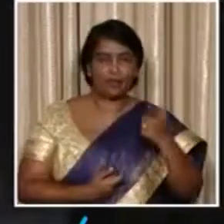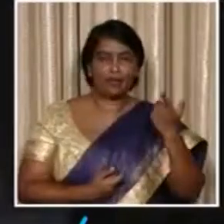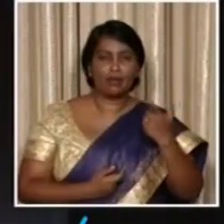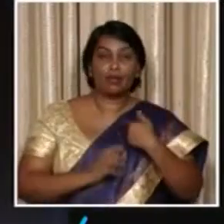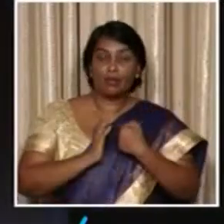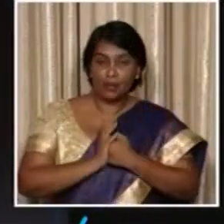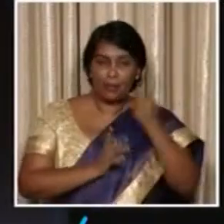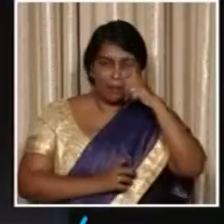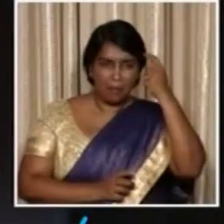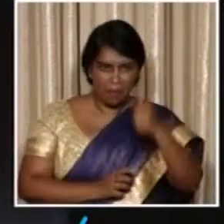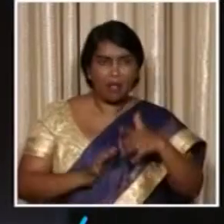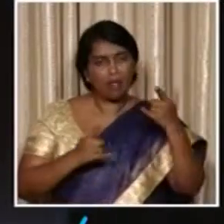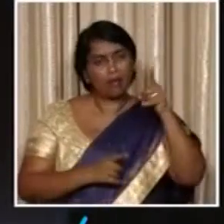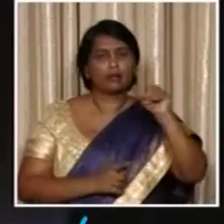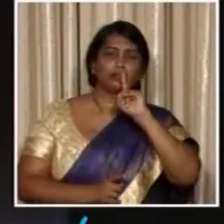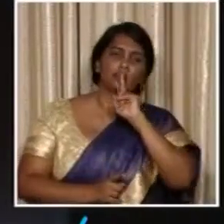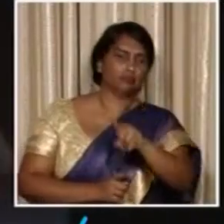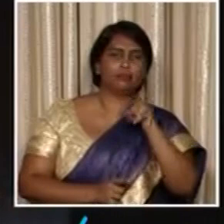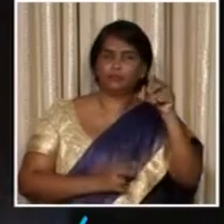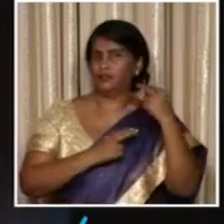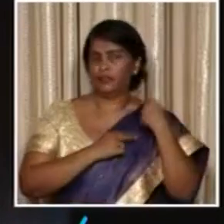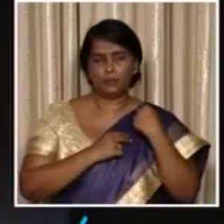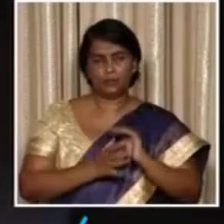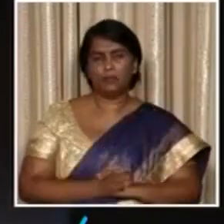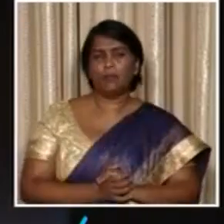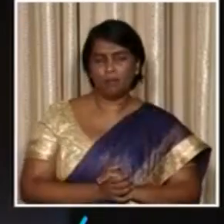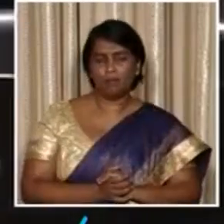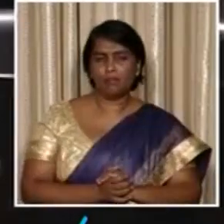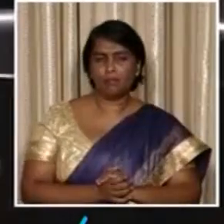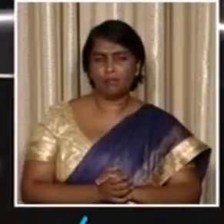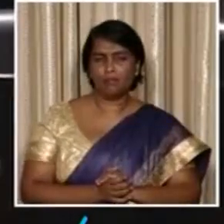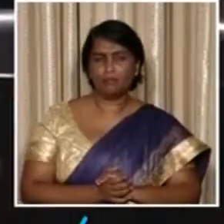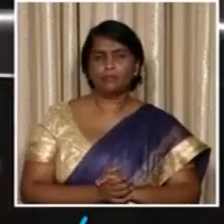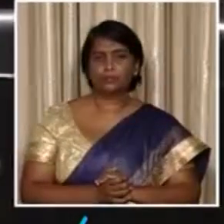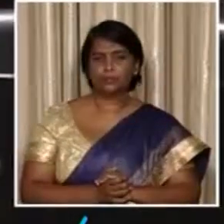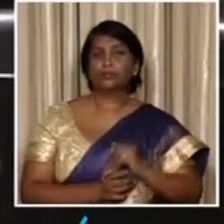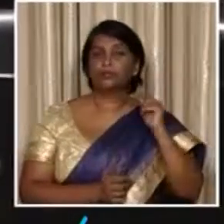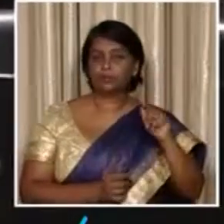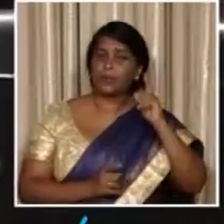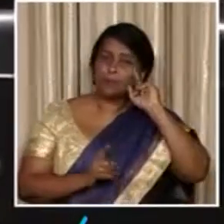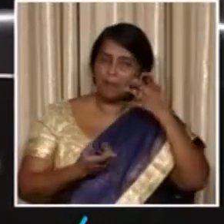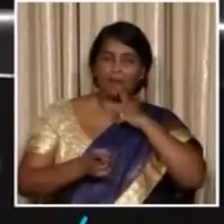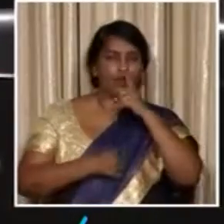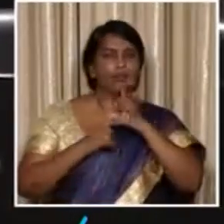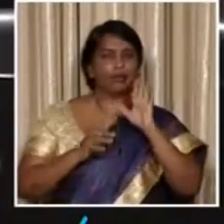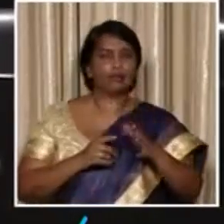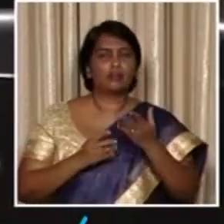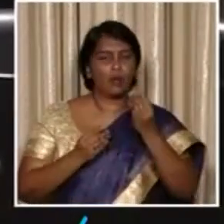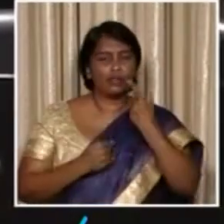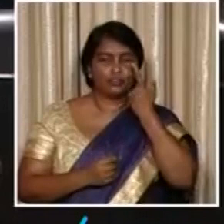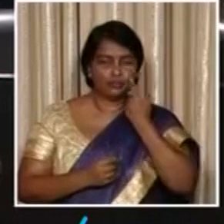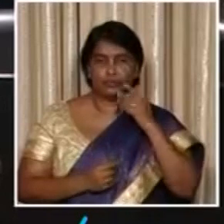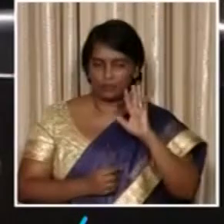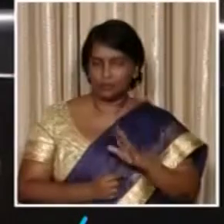විදිහට ඔබතුමා පරි ගන්නවද නැද්ද කියන එක ඔබතුමා කියන්නේ. ඒක ඔබතුමාගේ වාක්‍යය. ඒ තමයි මම කිව්වේ. ඒ නිසා තමයි ඔබතුමා දන්න දේවල් ගැන කතා කරන එක ගැන පුංචි